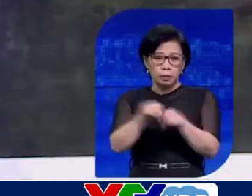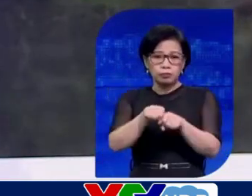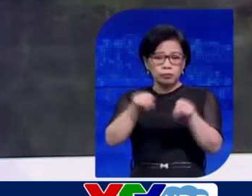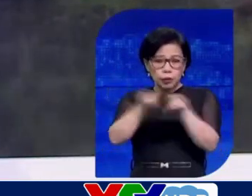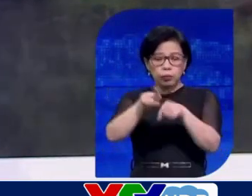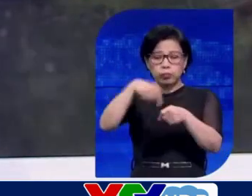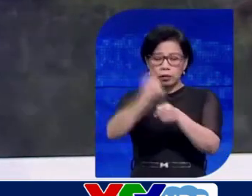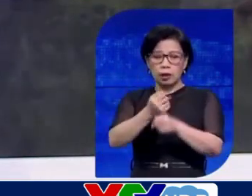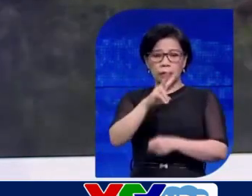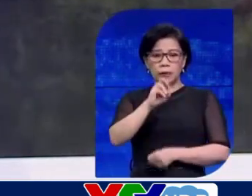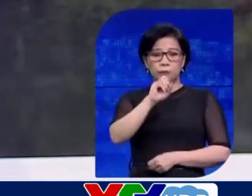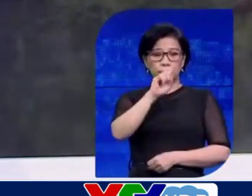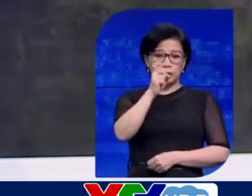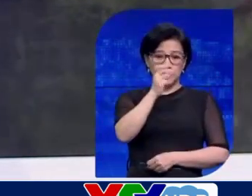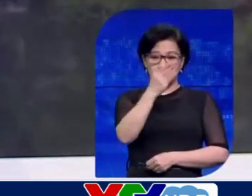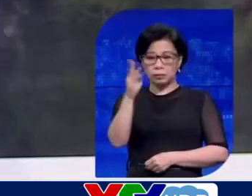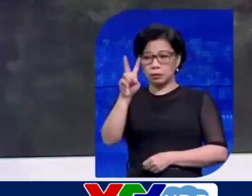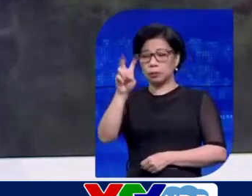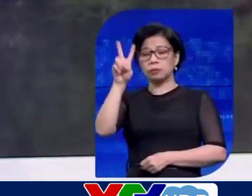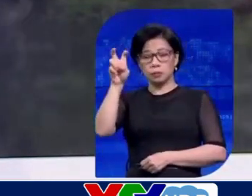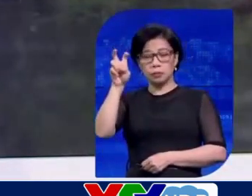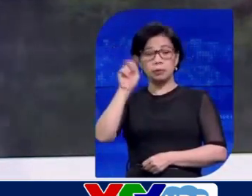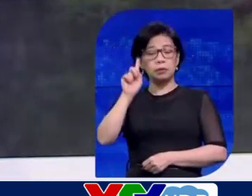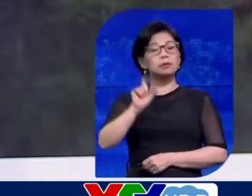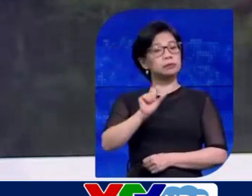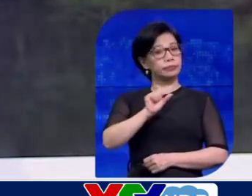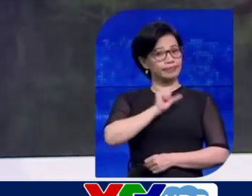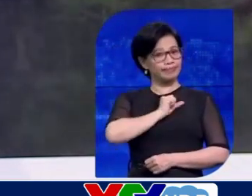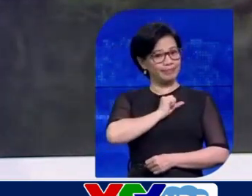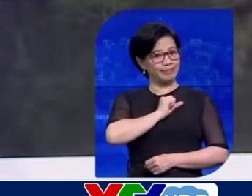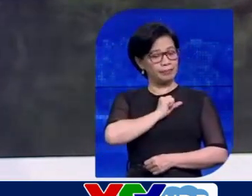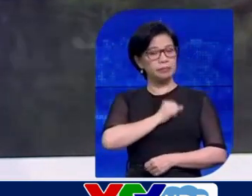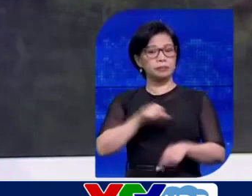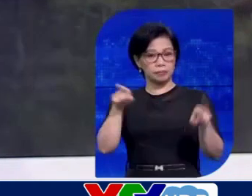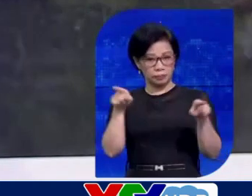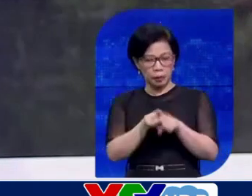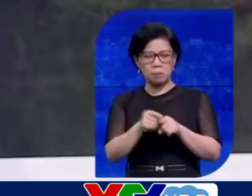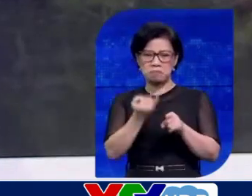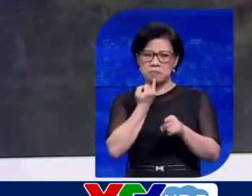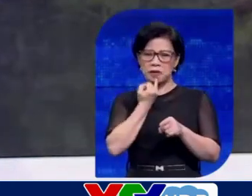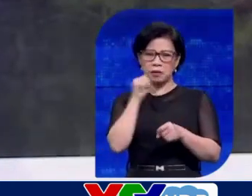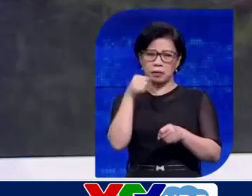2019-2020, nhưng nó sẽ đến sớm và có khả năng sẽ giống như mùa hạn mặn năm